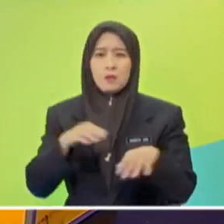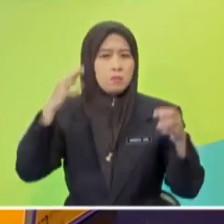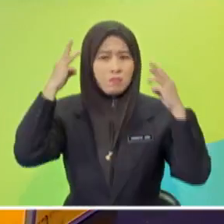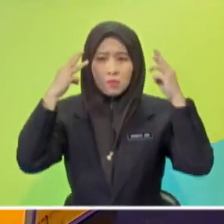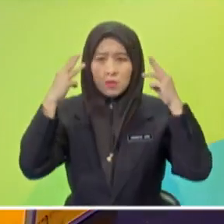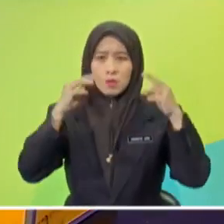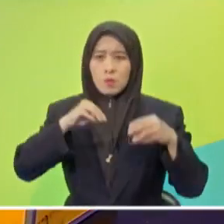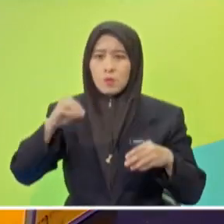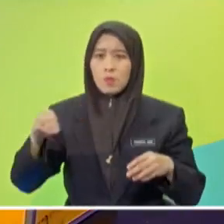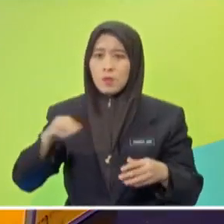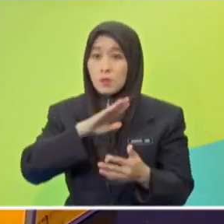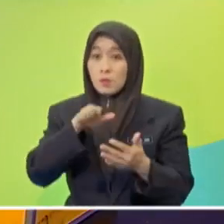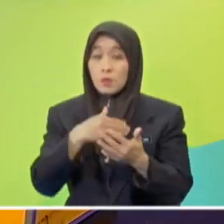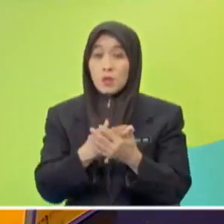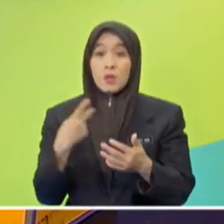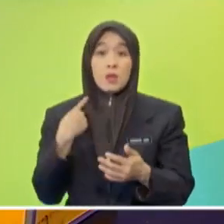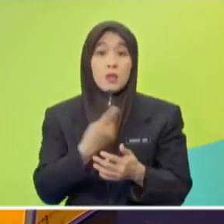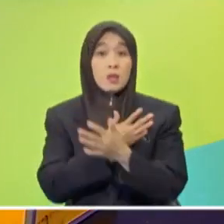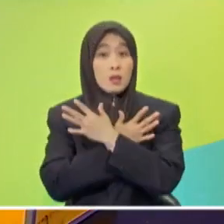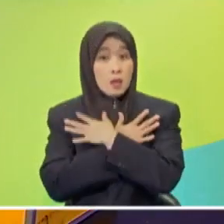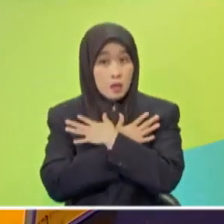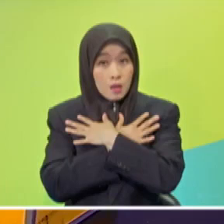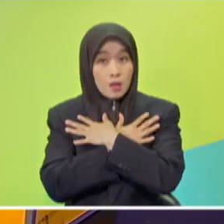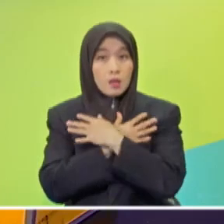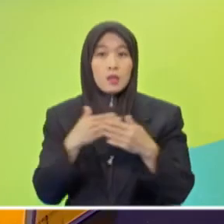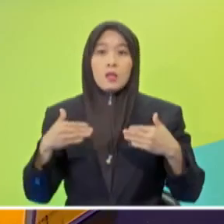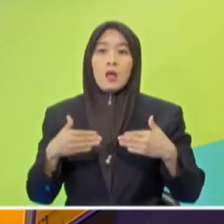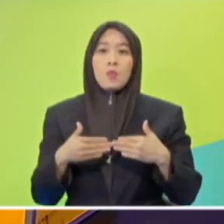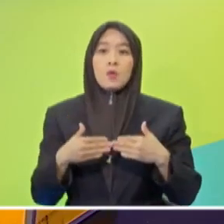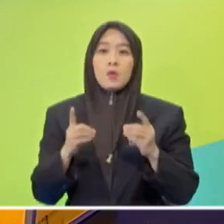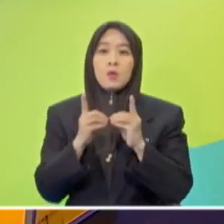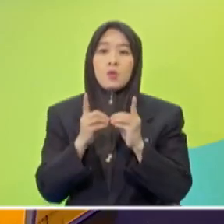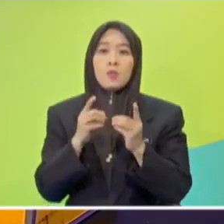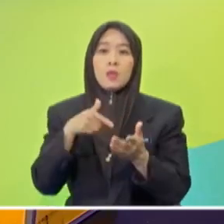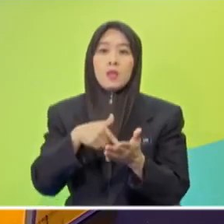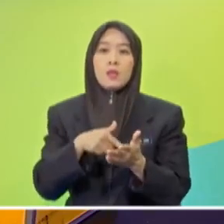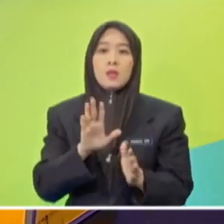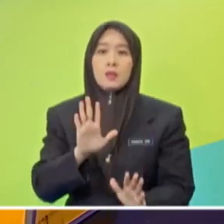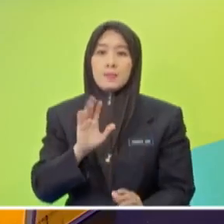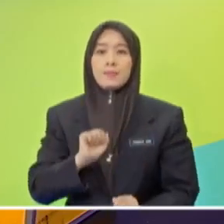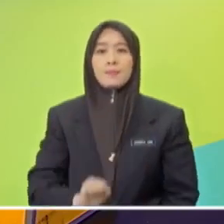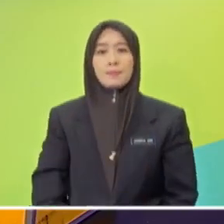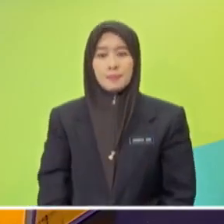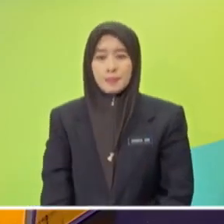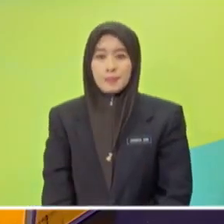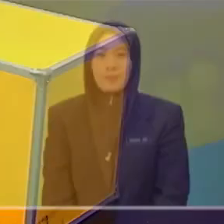berhenti seketika kita akan sambung belajar kipas ini jadi jangan kemana-mana jumpa ini di dinding TVN